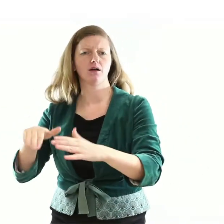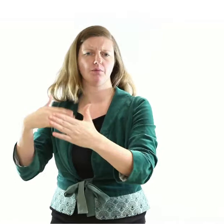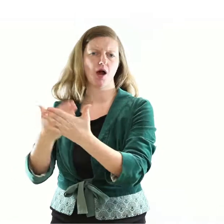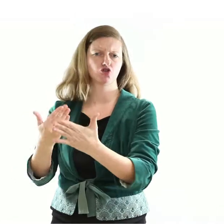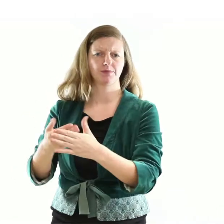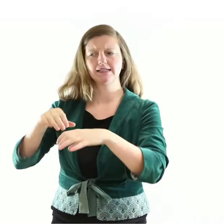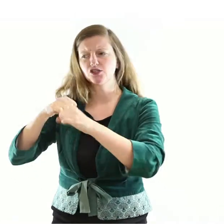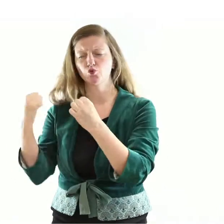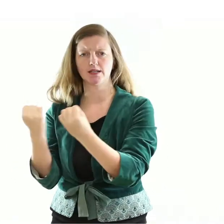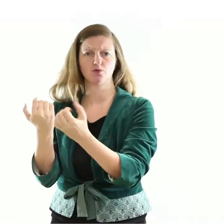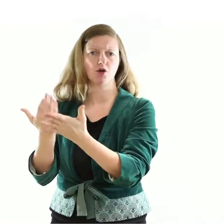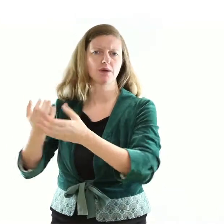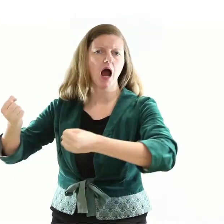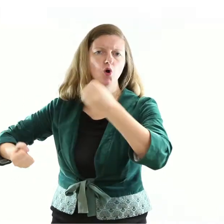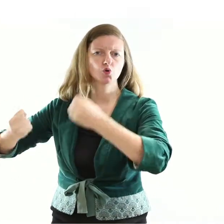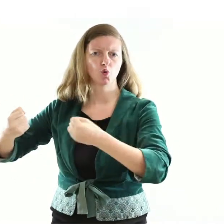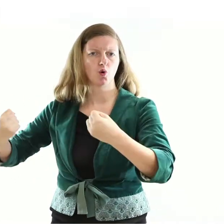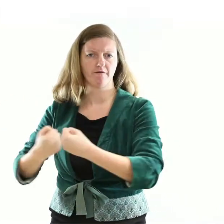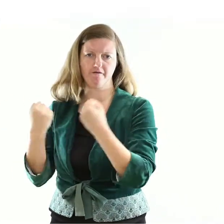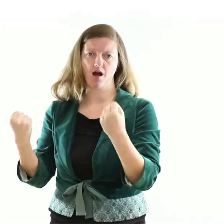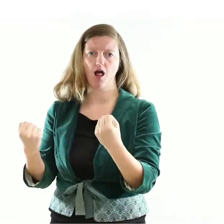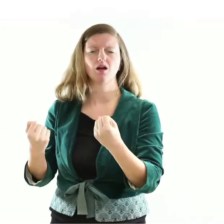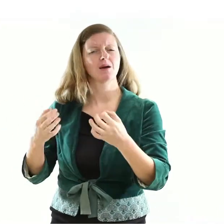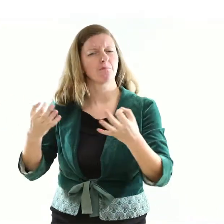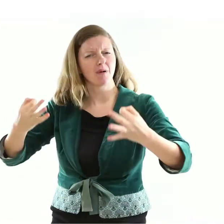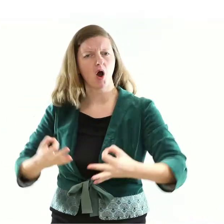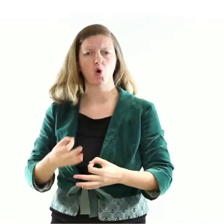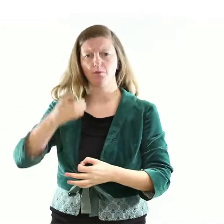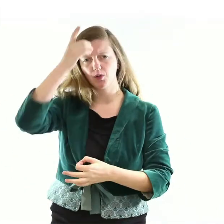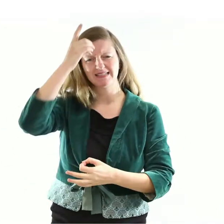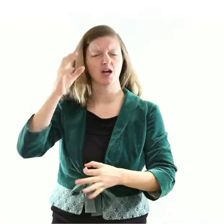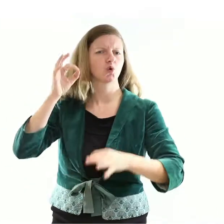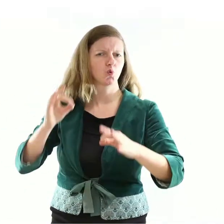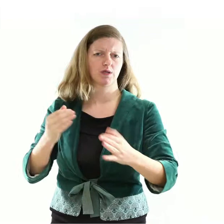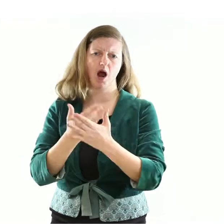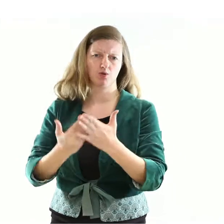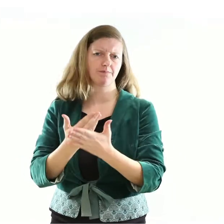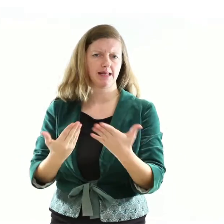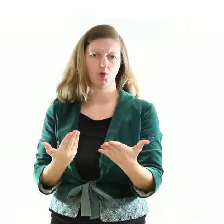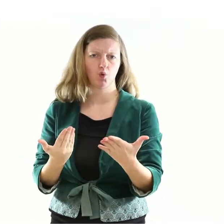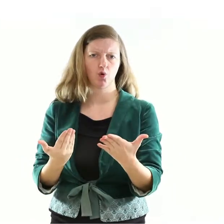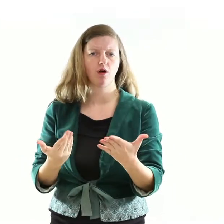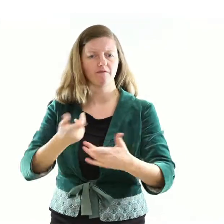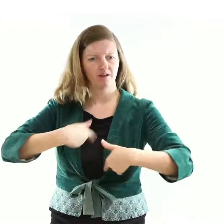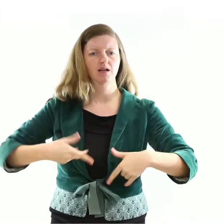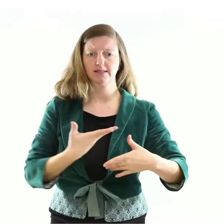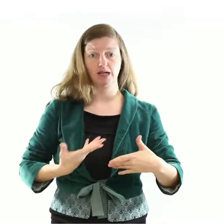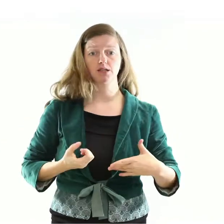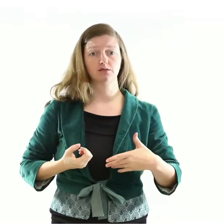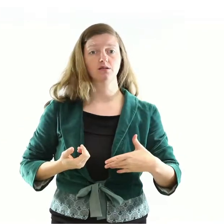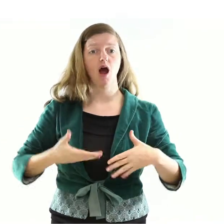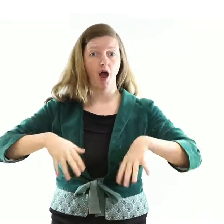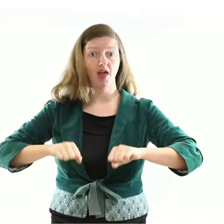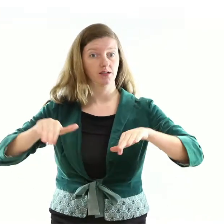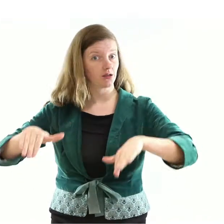zu Verkehrsunfällen zeigt sich, dass eine gut ausgebildete Polizei notwendig ist und wir die in Sachsen-Anhalt haben.